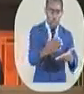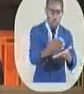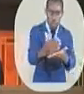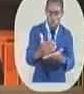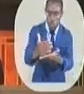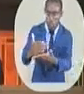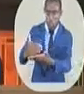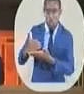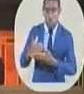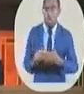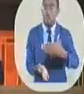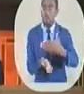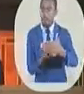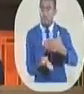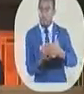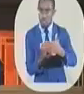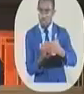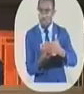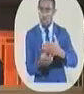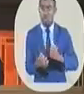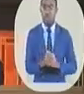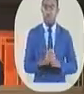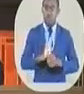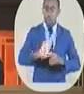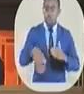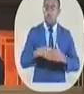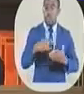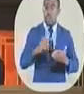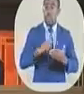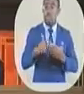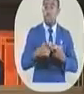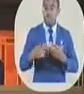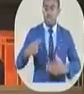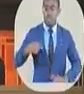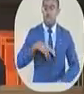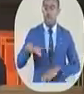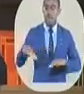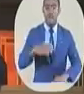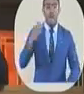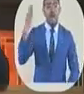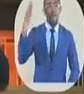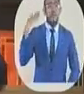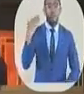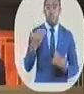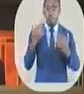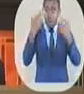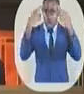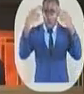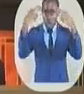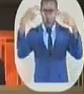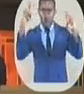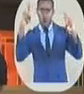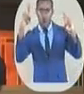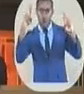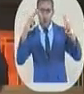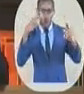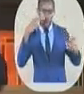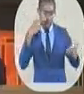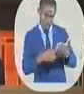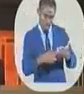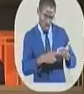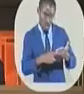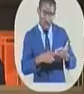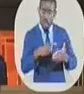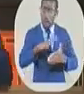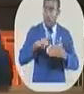financières, une revue globale de tous les projets réalisés sur les financements extérieurs et une